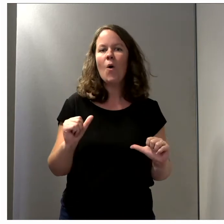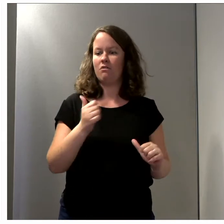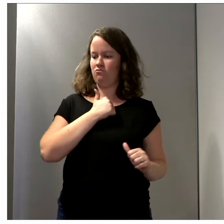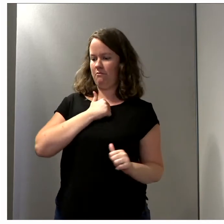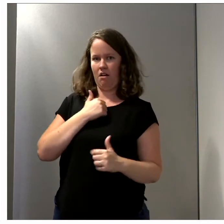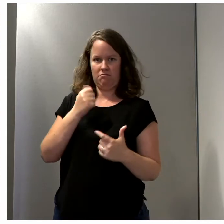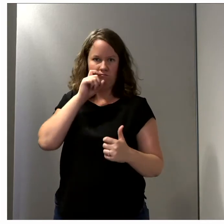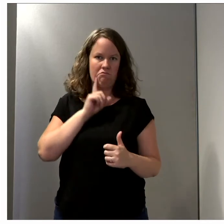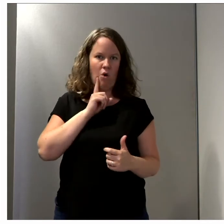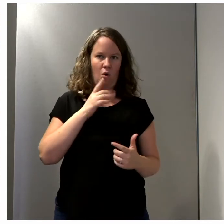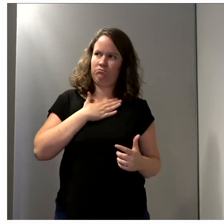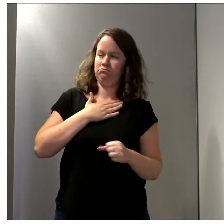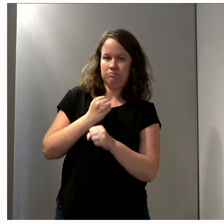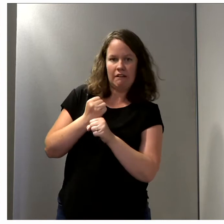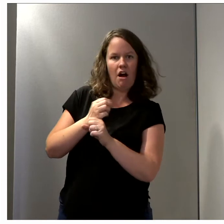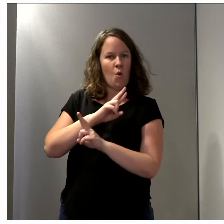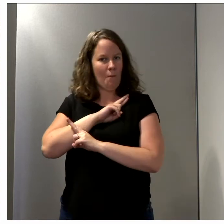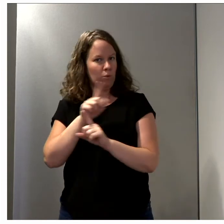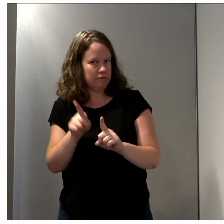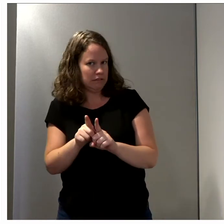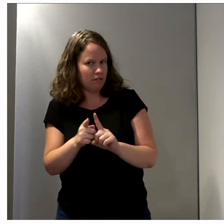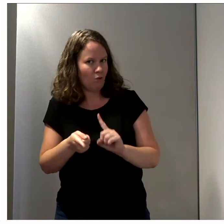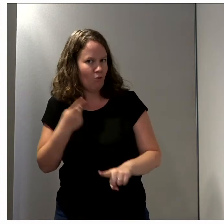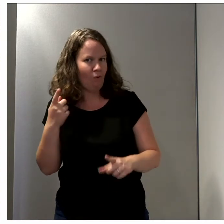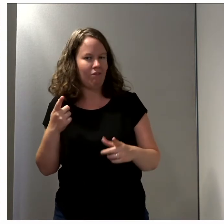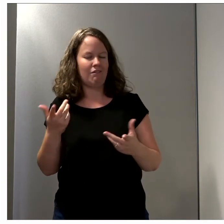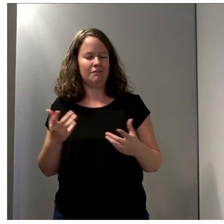eux, avoir des temps de répit. Et